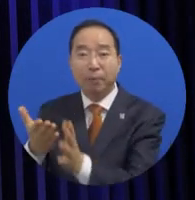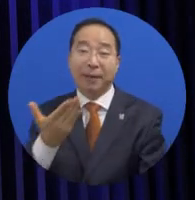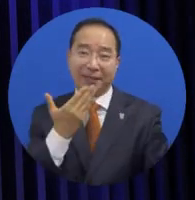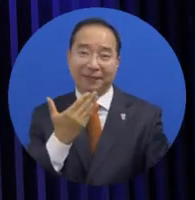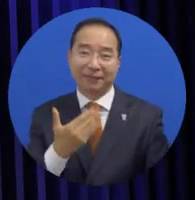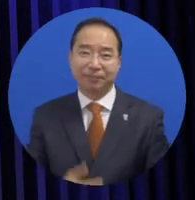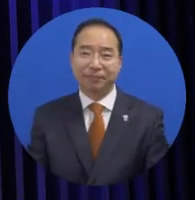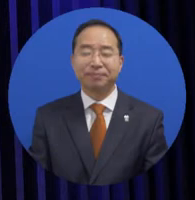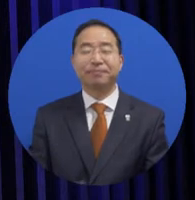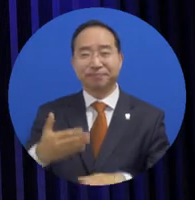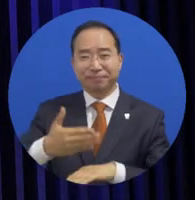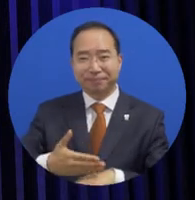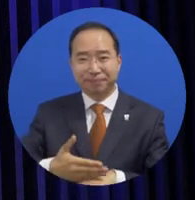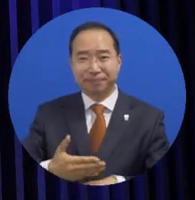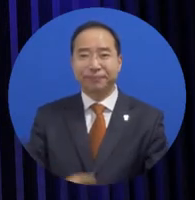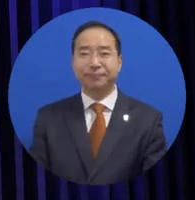변합니다.